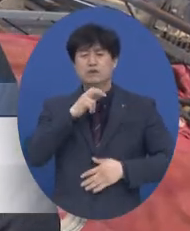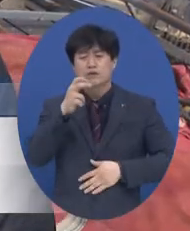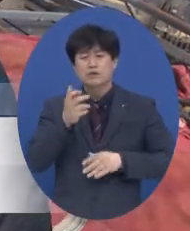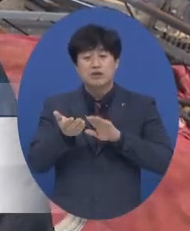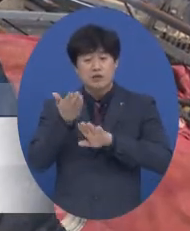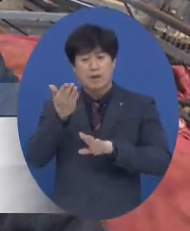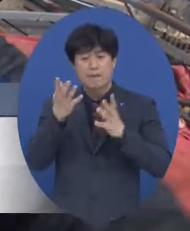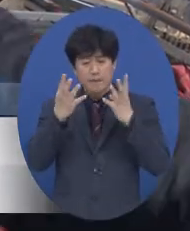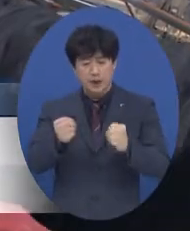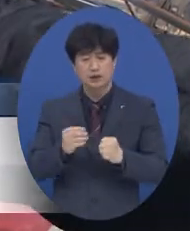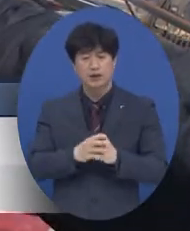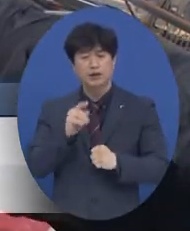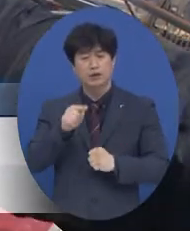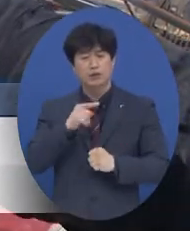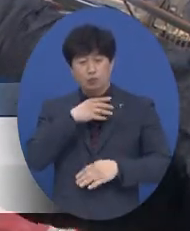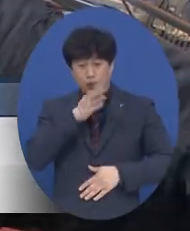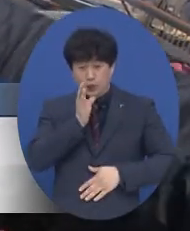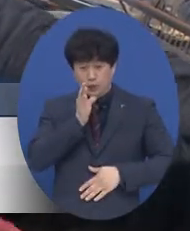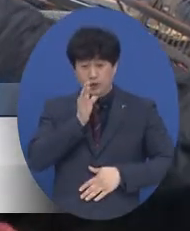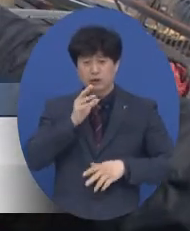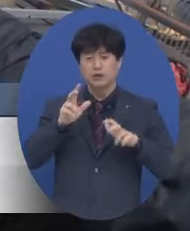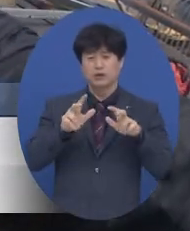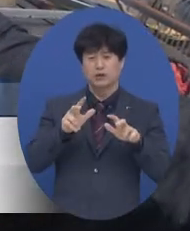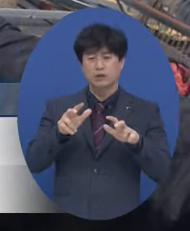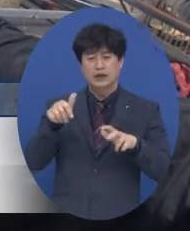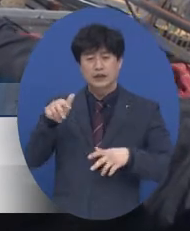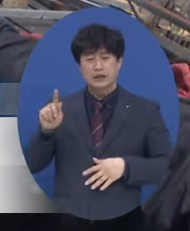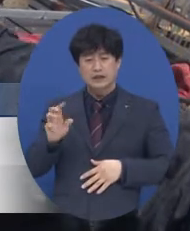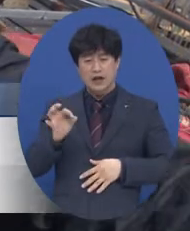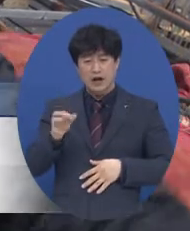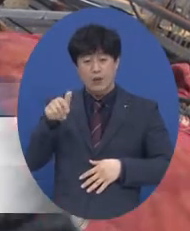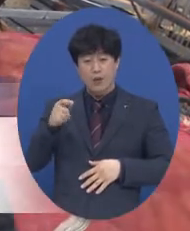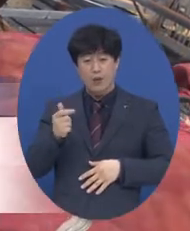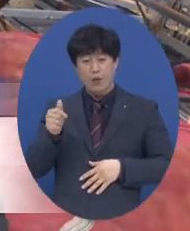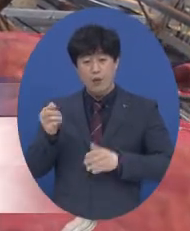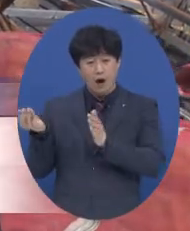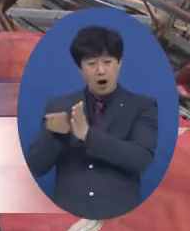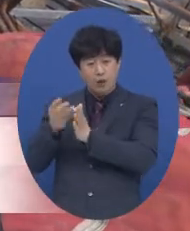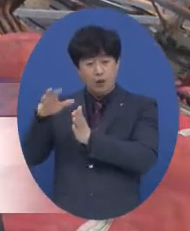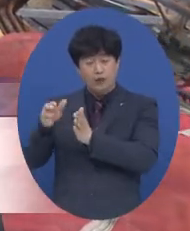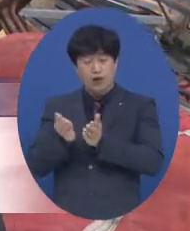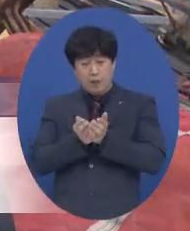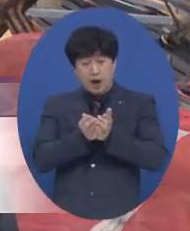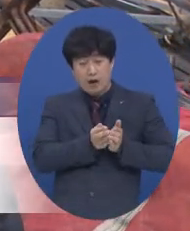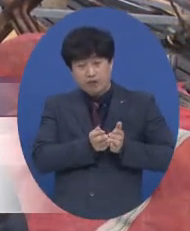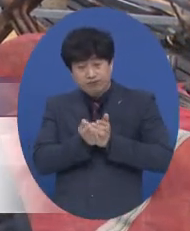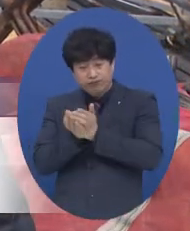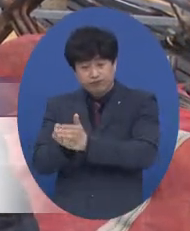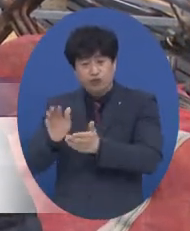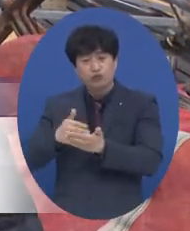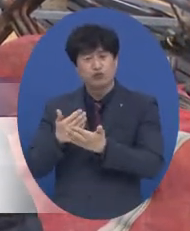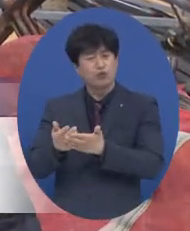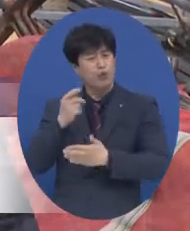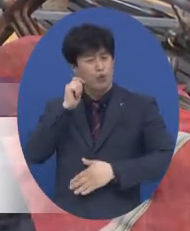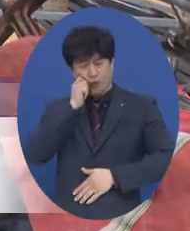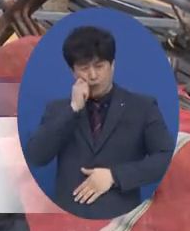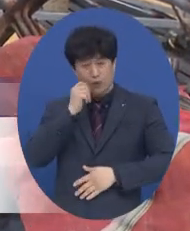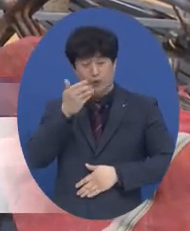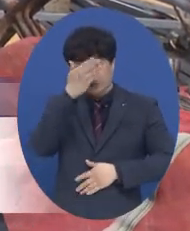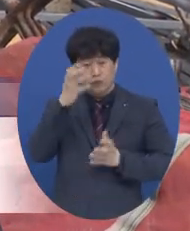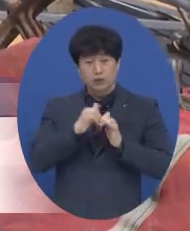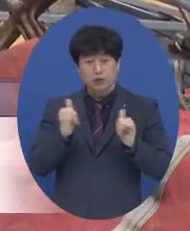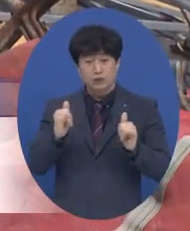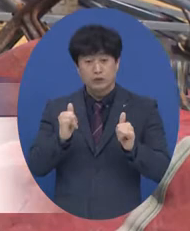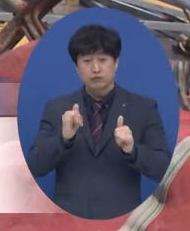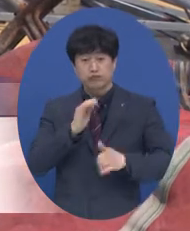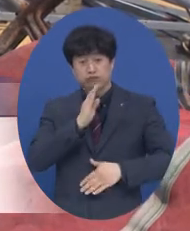이러한 분들이 지금 그 뭐 장고항에 배 끌고 나가서 이렇게 받는 데거나 이런 게 좀 어렵거든요. 젊은 사람들은 사실상